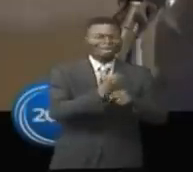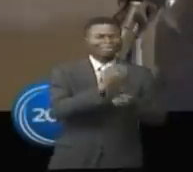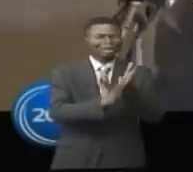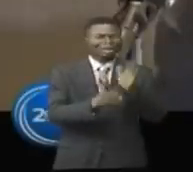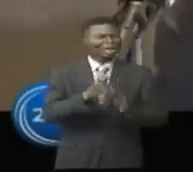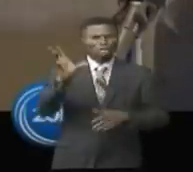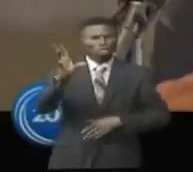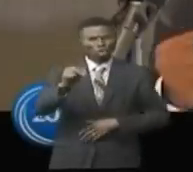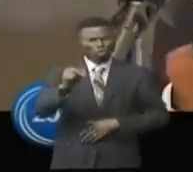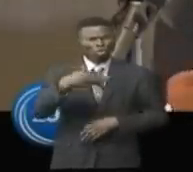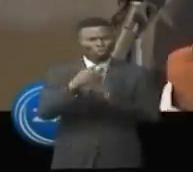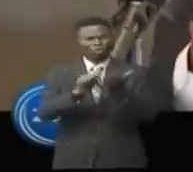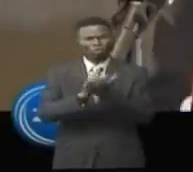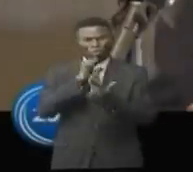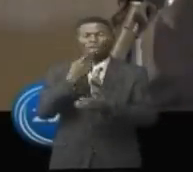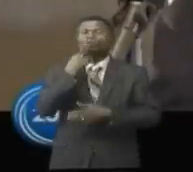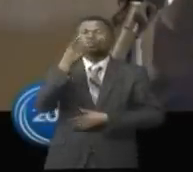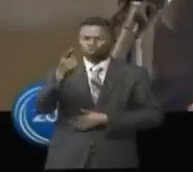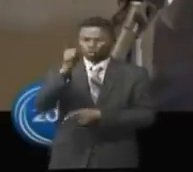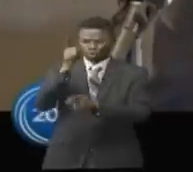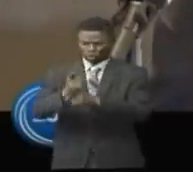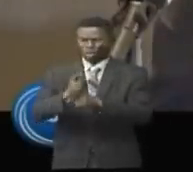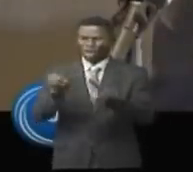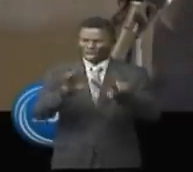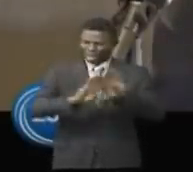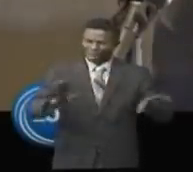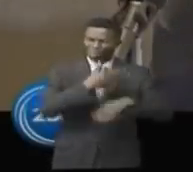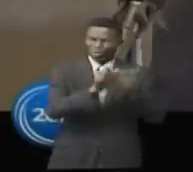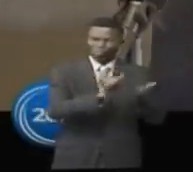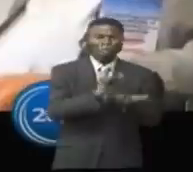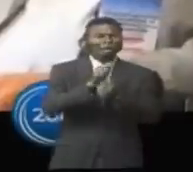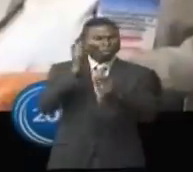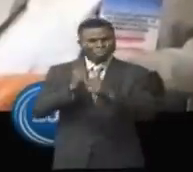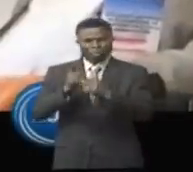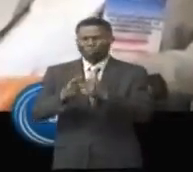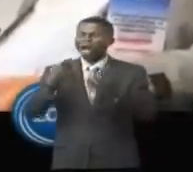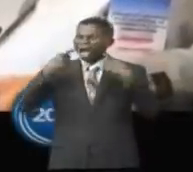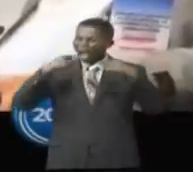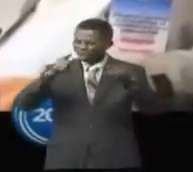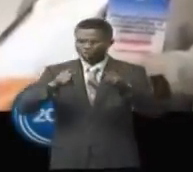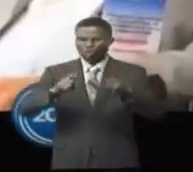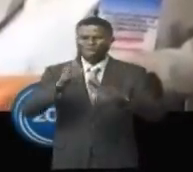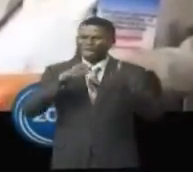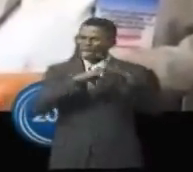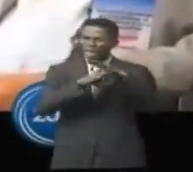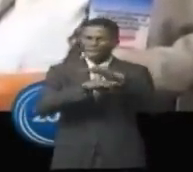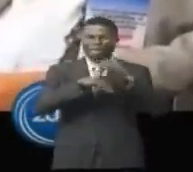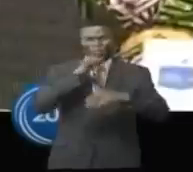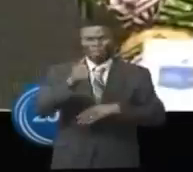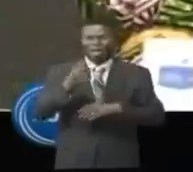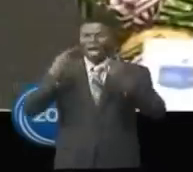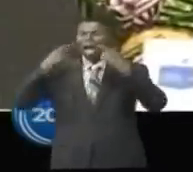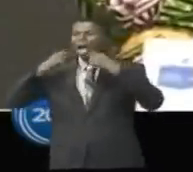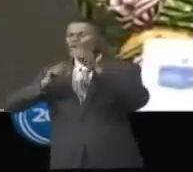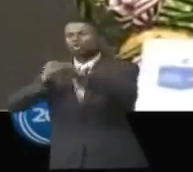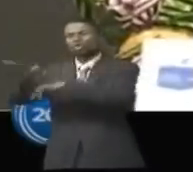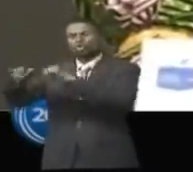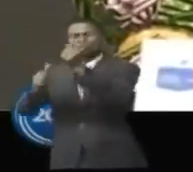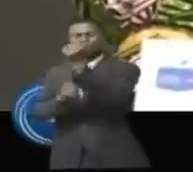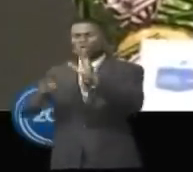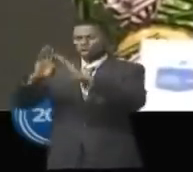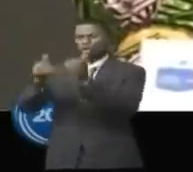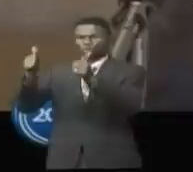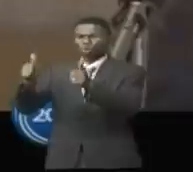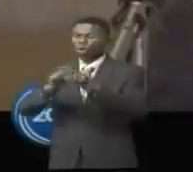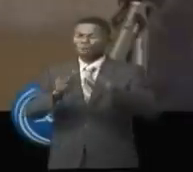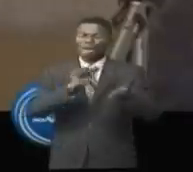fera pas comme ça. Nous allons dire ce que nous faisons. Quand nous avons des difficultés, nous allons le dire. Mais nous n'irons pas dire aux gens que tout va bien